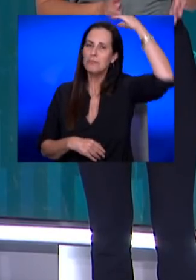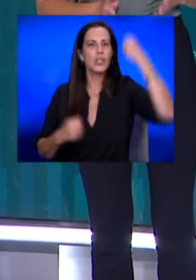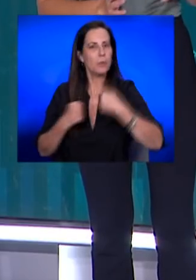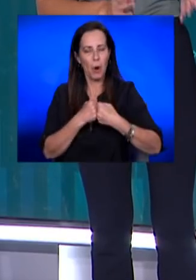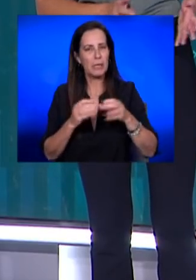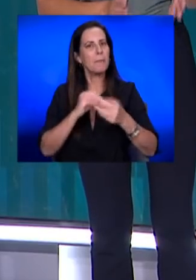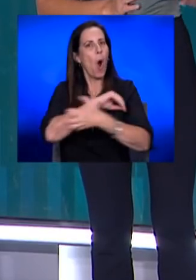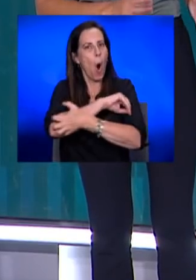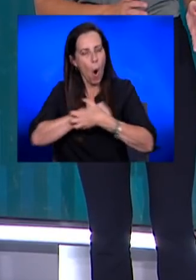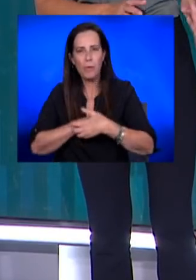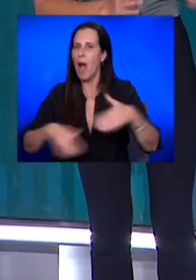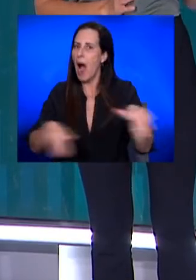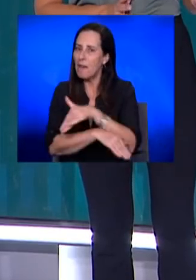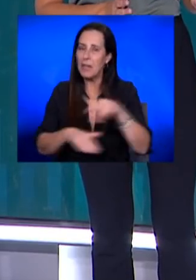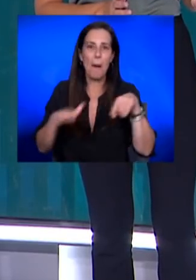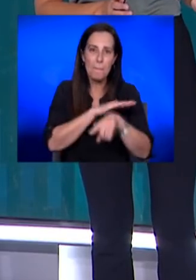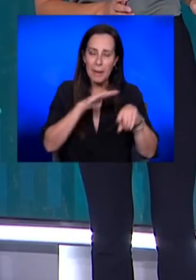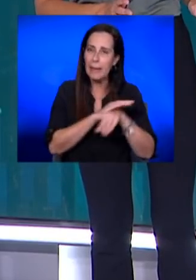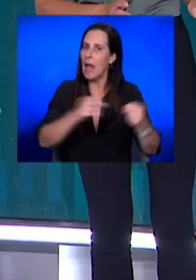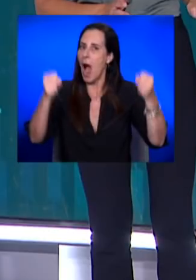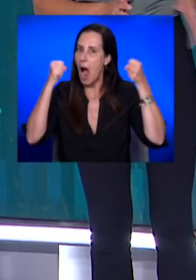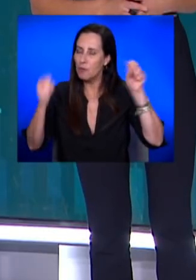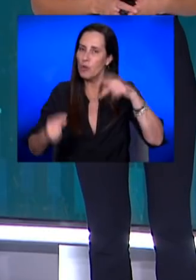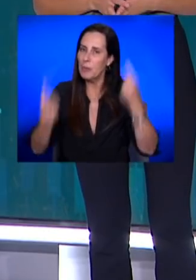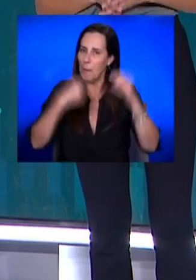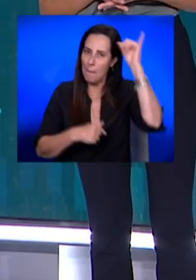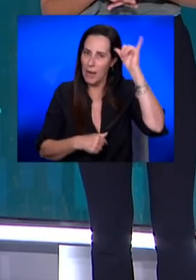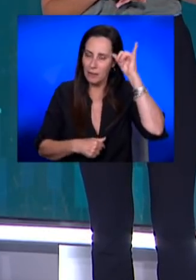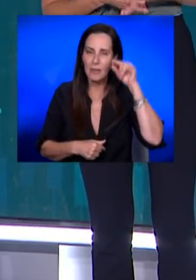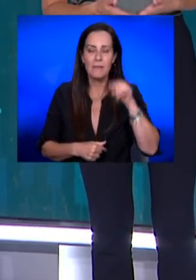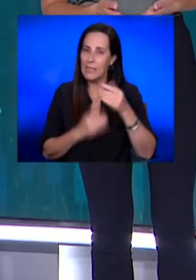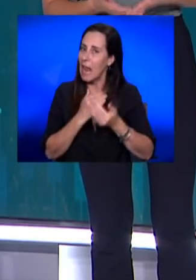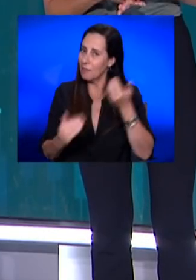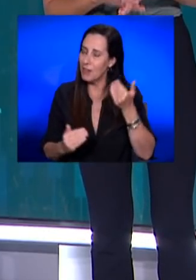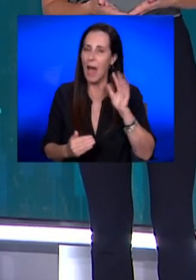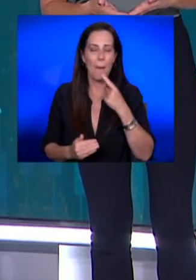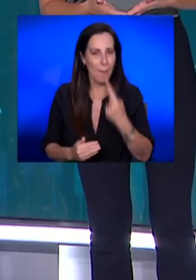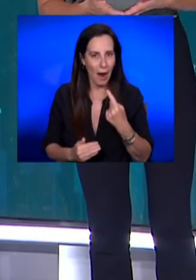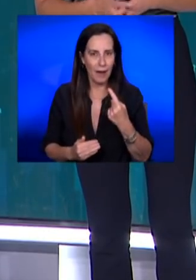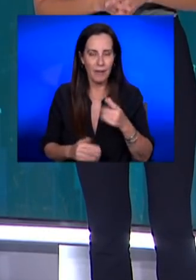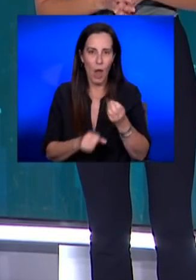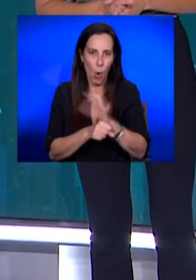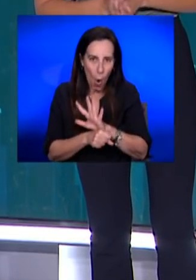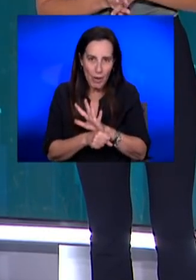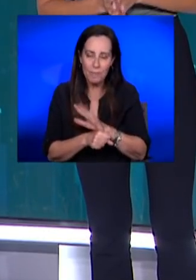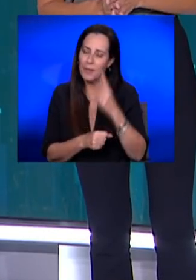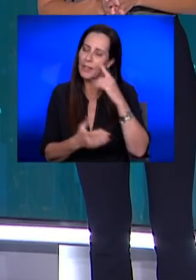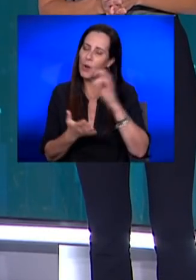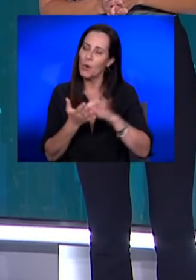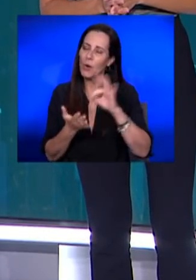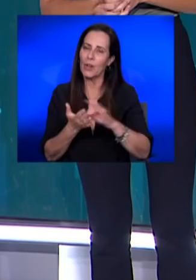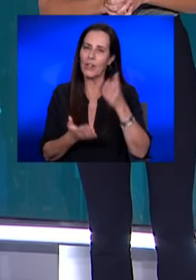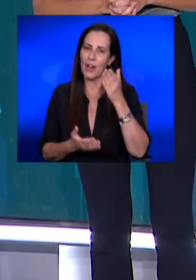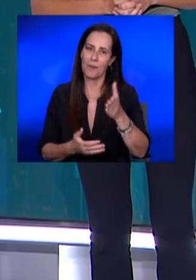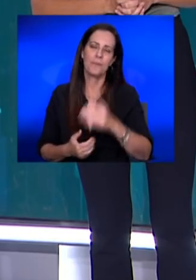עם עוני, אבטלה, פליטים, מחאות שפורצות מדי פעם, וזה עוד לפני שדיברנו בכלל על הקורונה. כתבתו של קשב